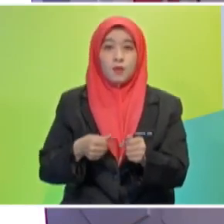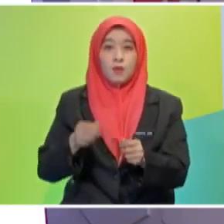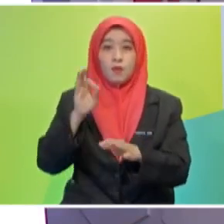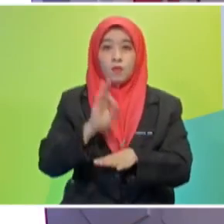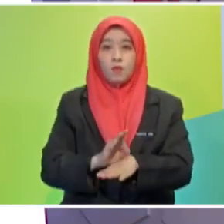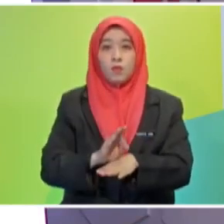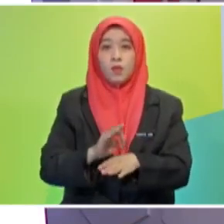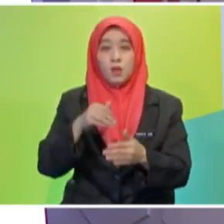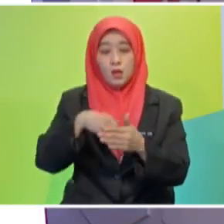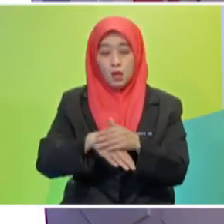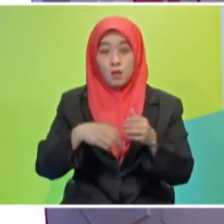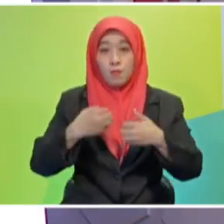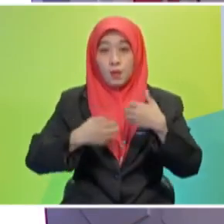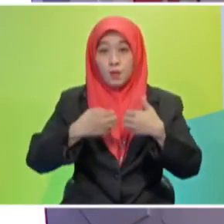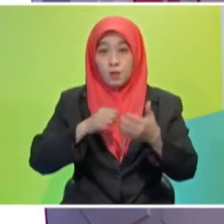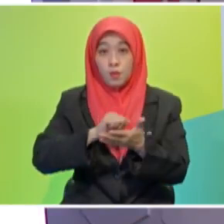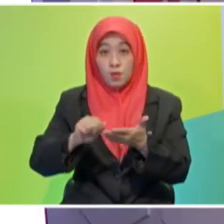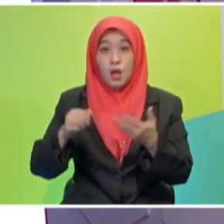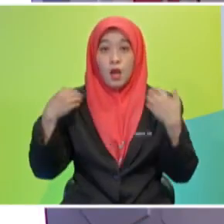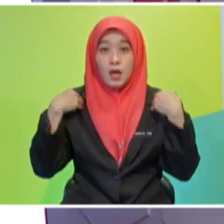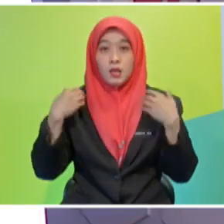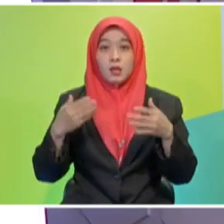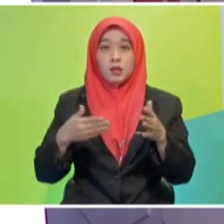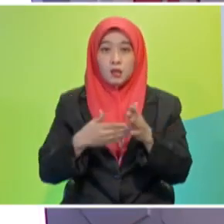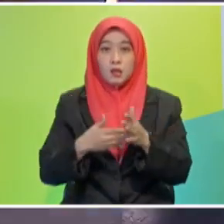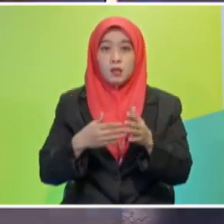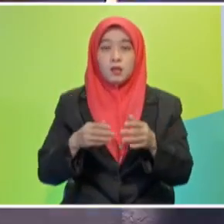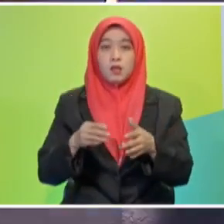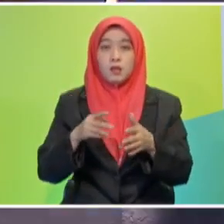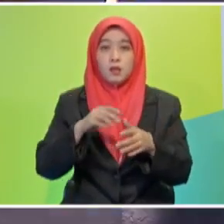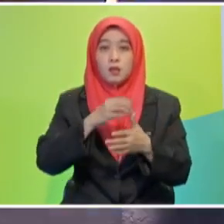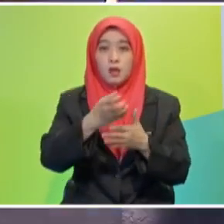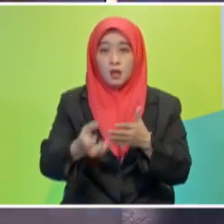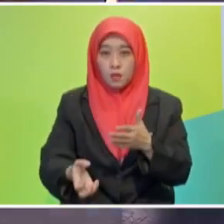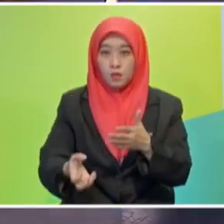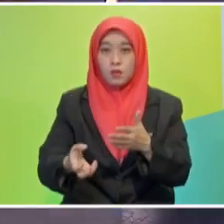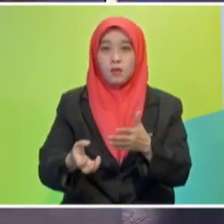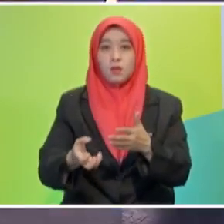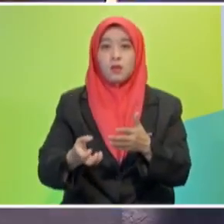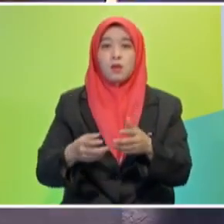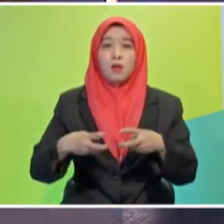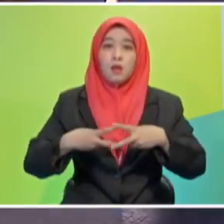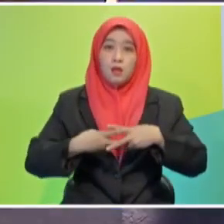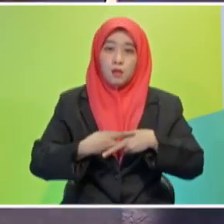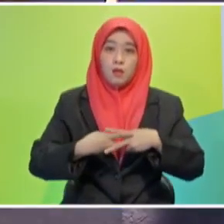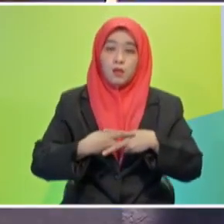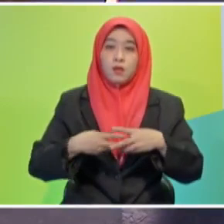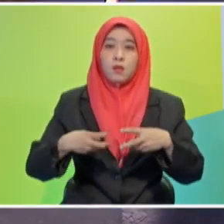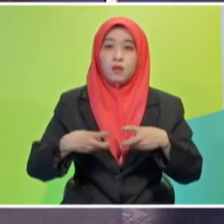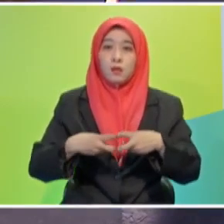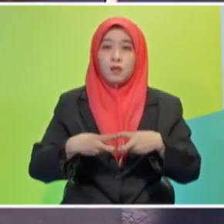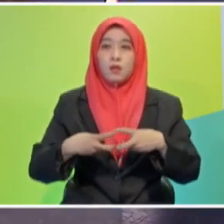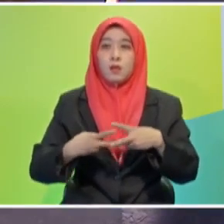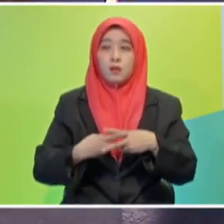tu ada kena mengena dengan elemen elektromekanikal. Okey. Baik, Aiman. cikgu. Last. Cikgu nak bagi markah kat Aiman